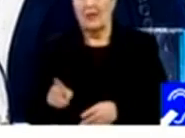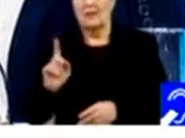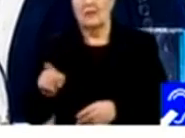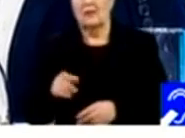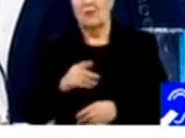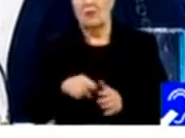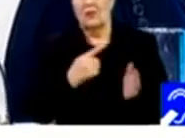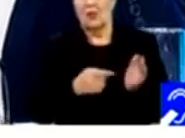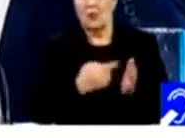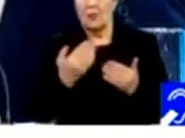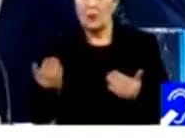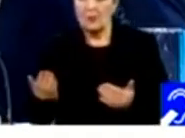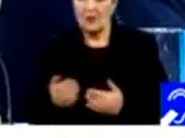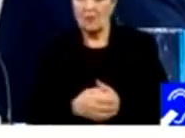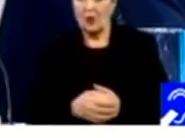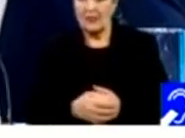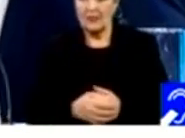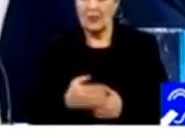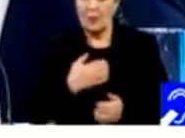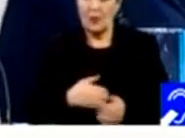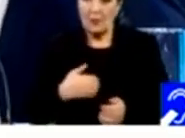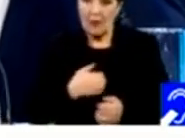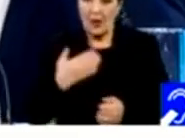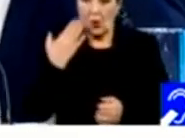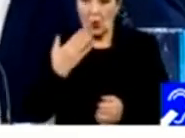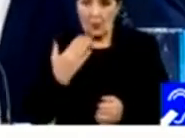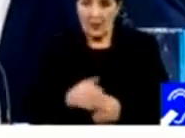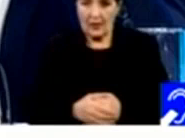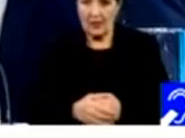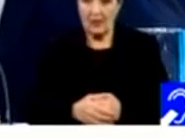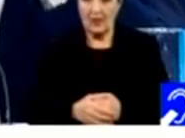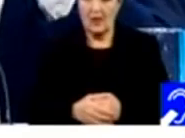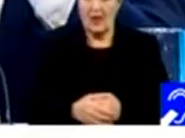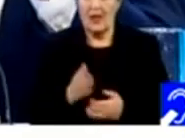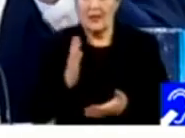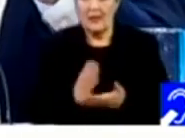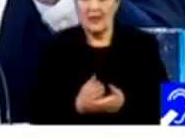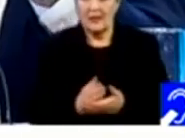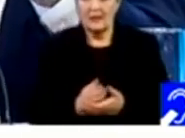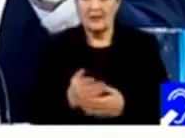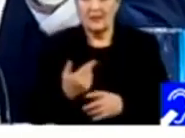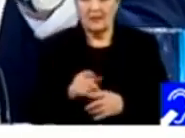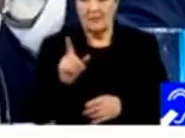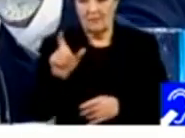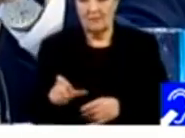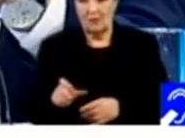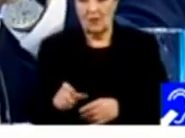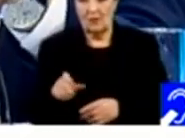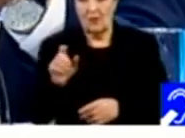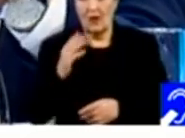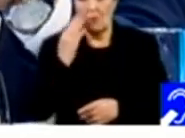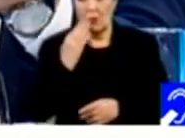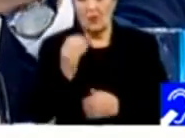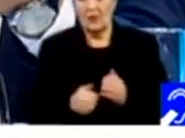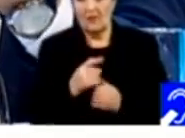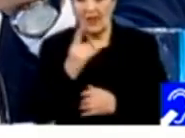Eu vă întreb pe dumneavoastră. Oare credeți dumneavoastră că marii primari ai României s-ar întâlni cu mine? Este un clown la București, care lansează de